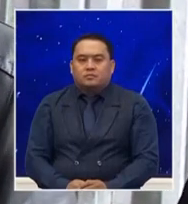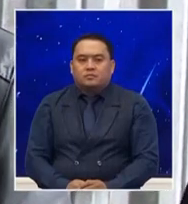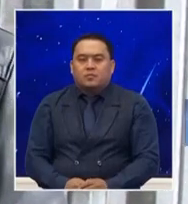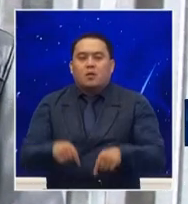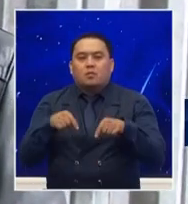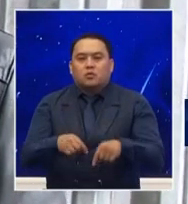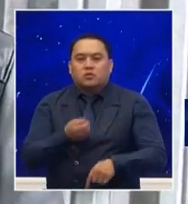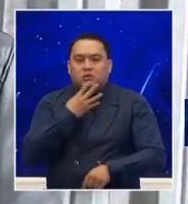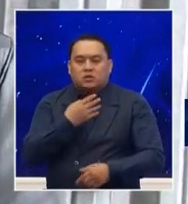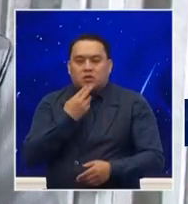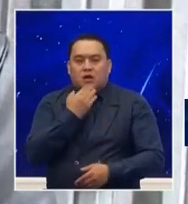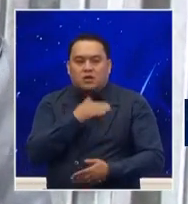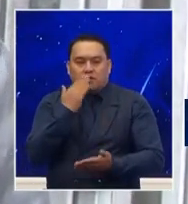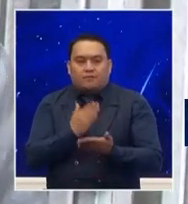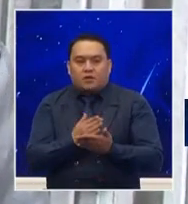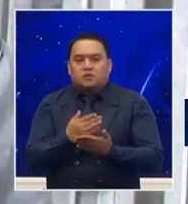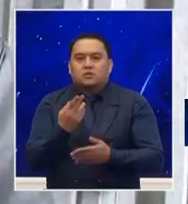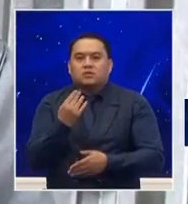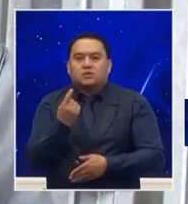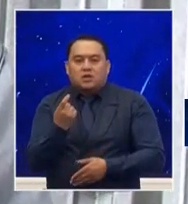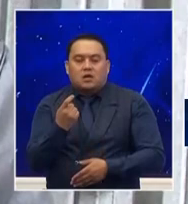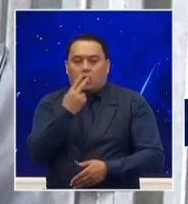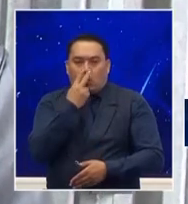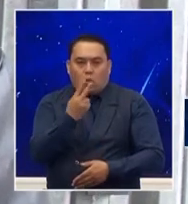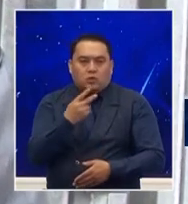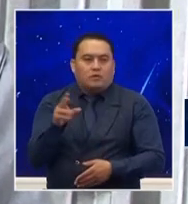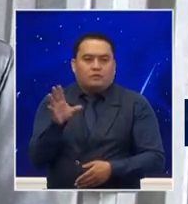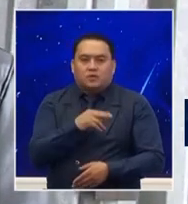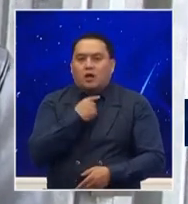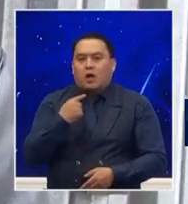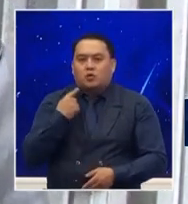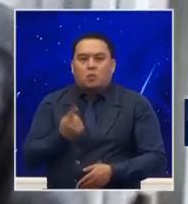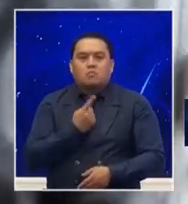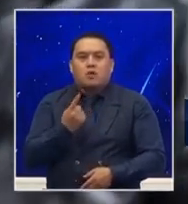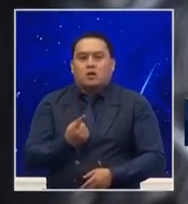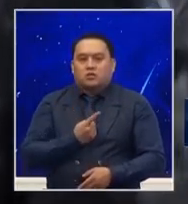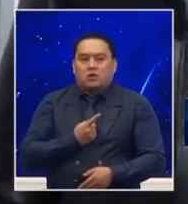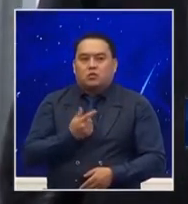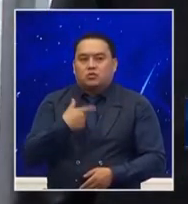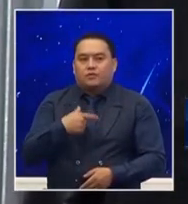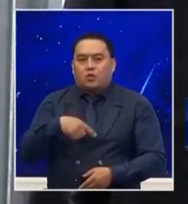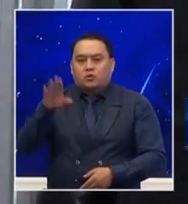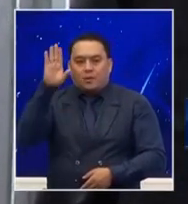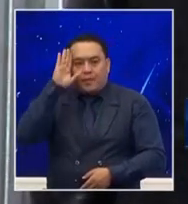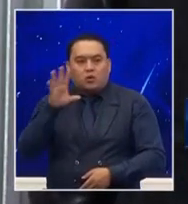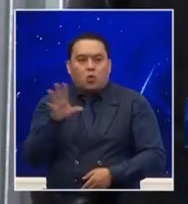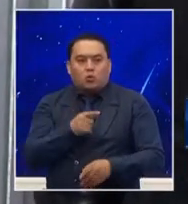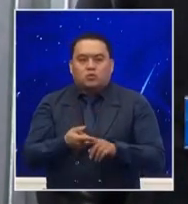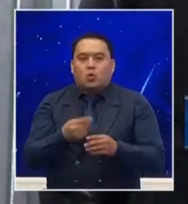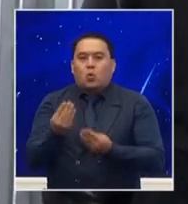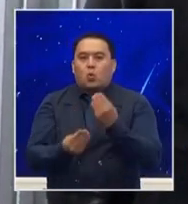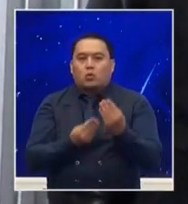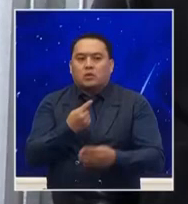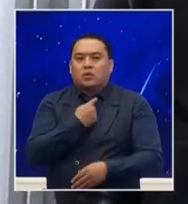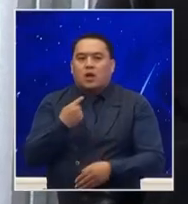Мұнда жақсы сапа бар. Бәріңіз цехті көрдіңіздер. Жұмыс істейтіндердің барлығы талдықорғандық шеберлер, жергілікті өзіміздің жігіттер. Олардың осындай ойын